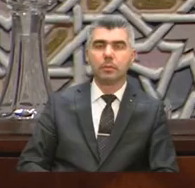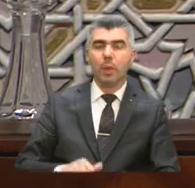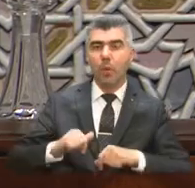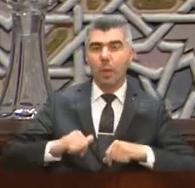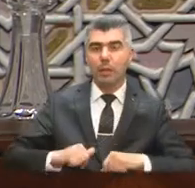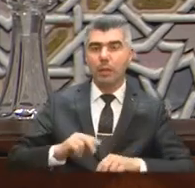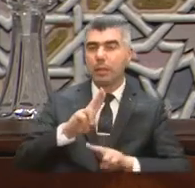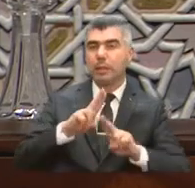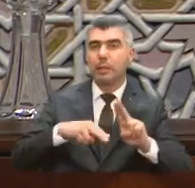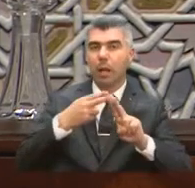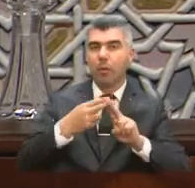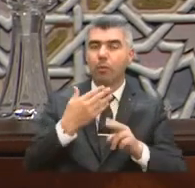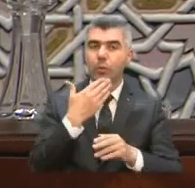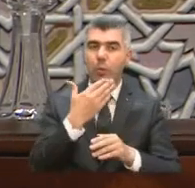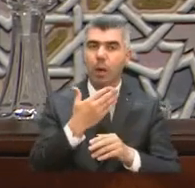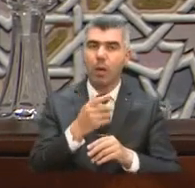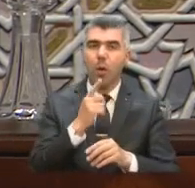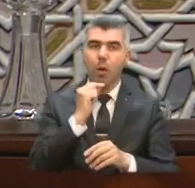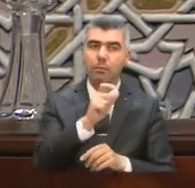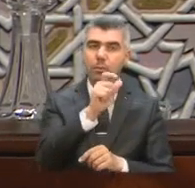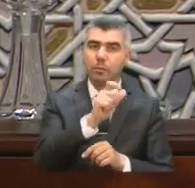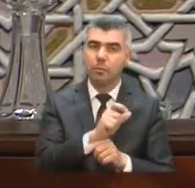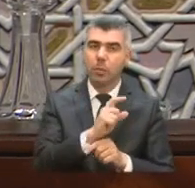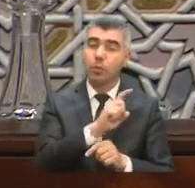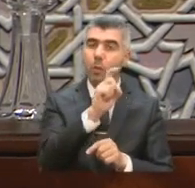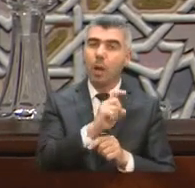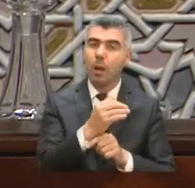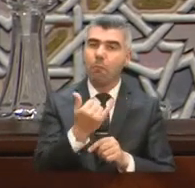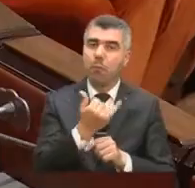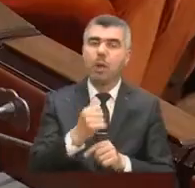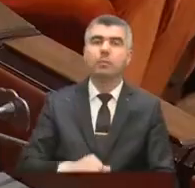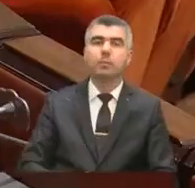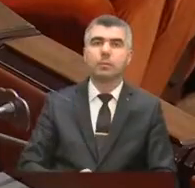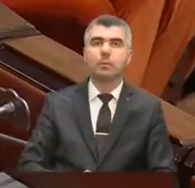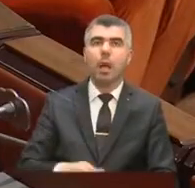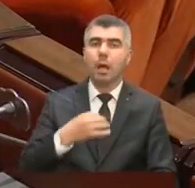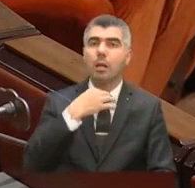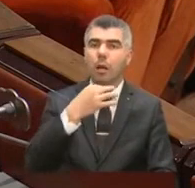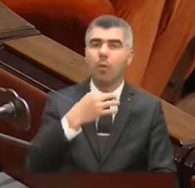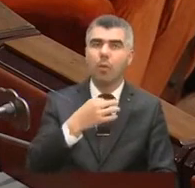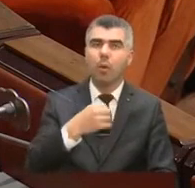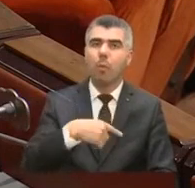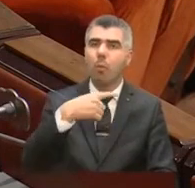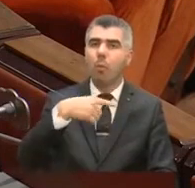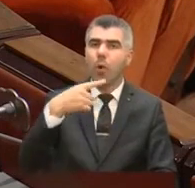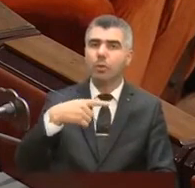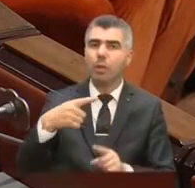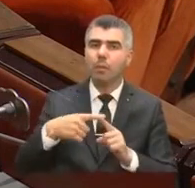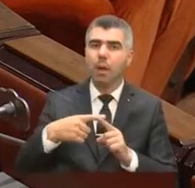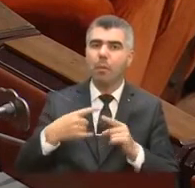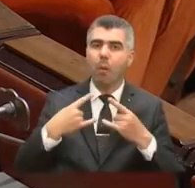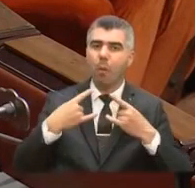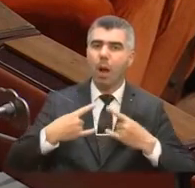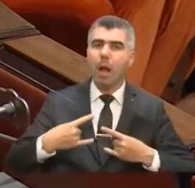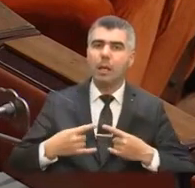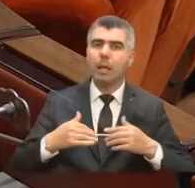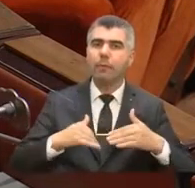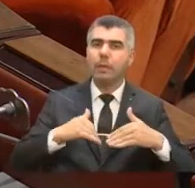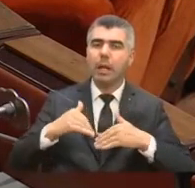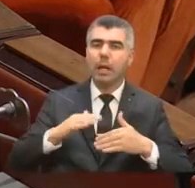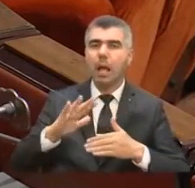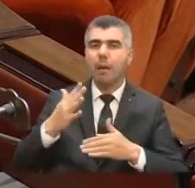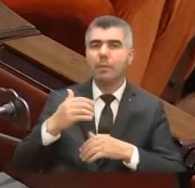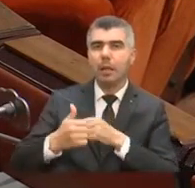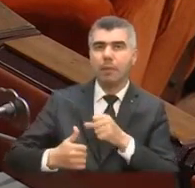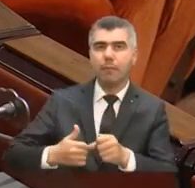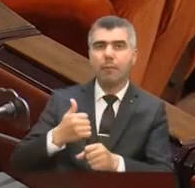شكرا السيد النائب المحترم على هذا السؤال الهام. بغيت نخبر ان تقييم ديال المؤشرات ديال السلامه الطرقيه بعد اكثر من 5 سنوات من